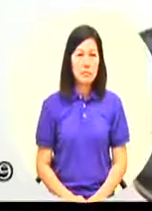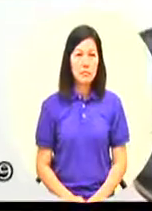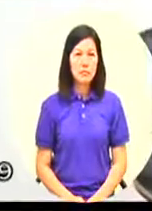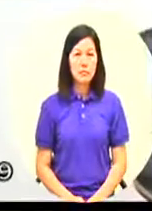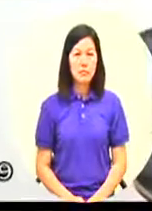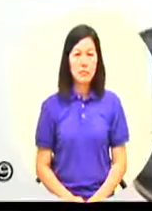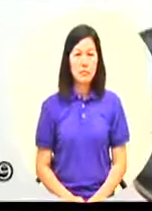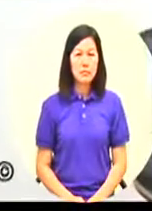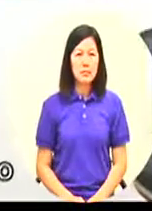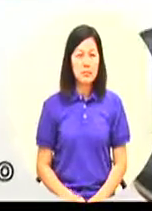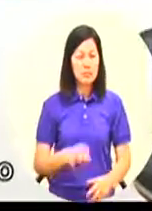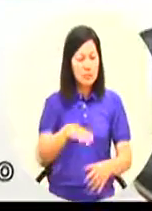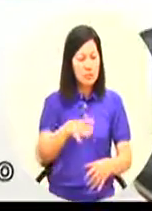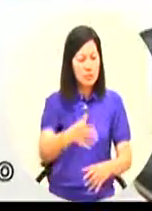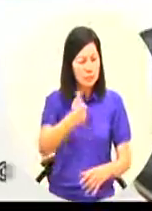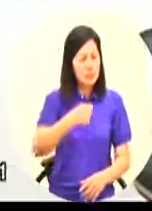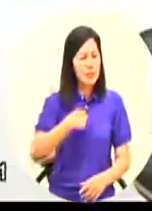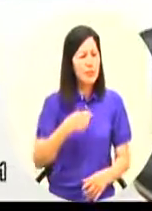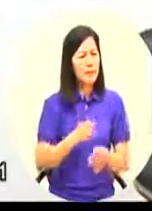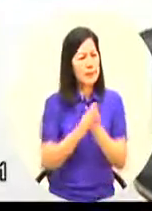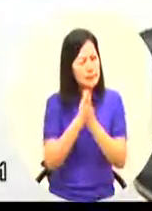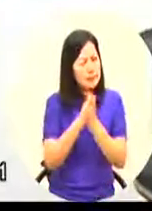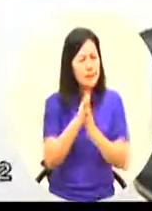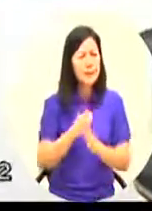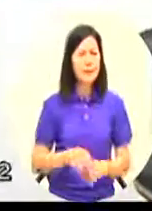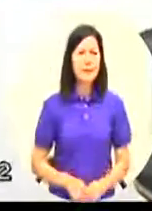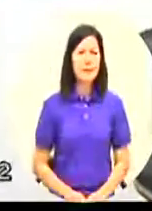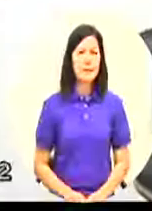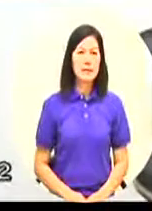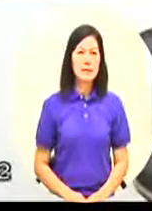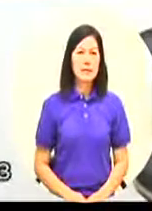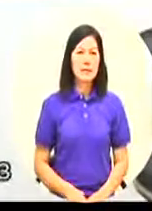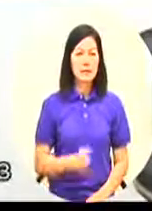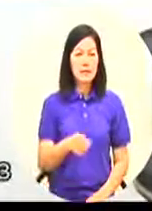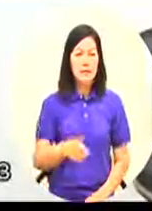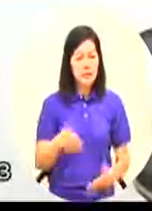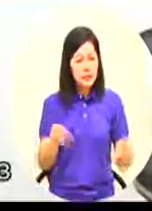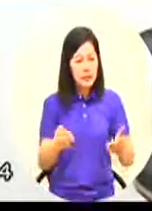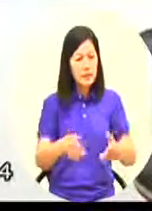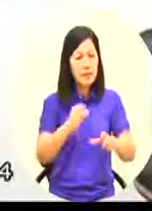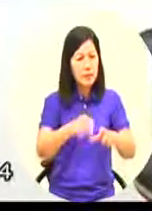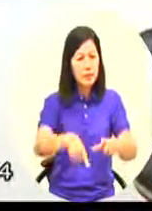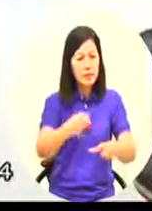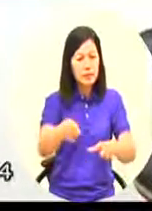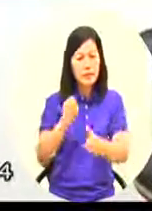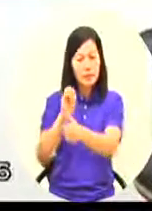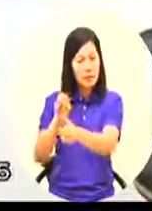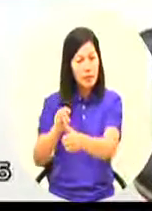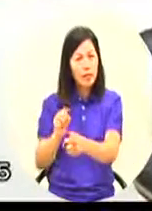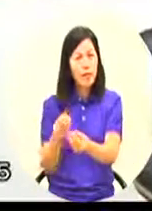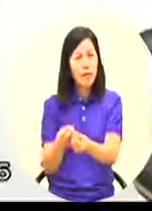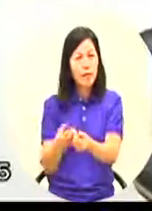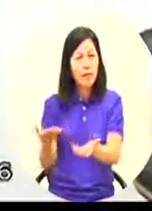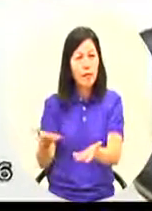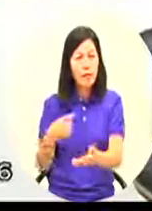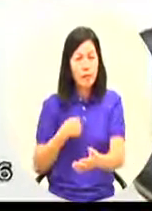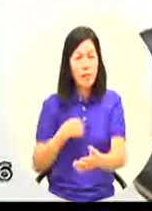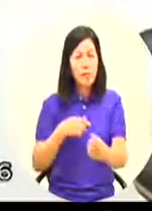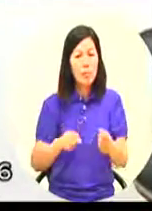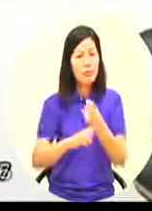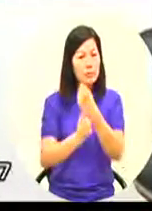我感觉就拜托哦，啊，你知影伊个？你甲施工单位安怎讲无？伊讲阮合法